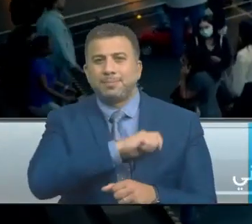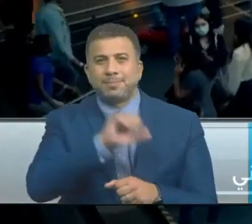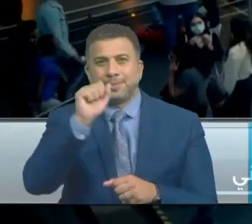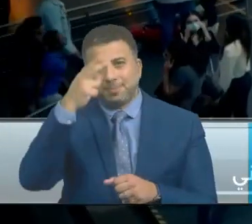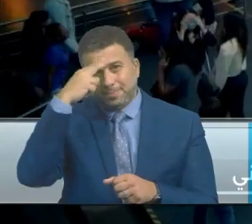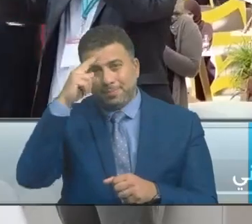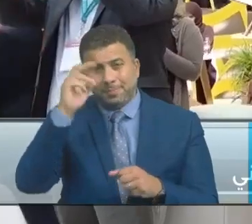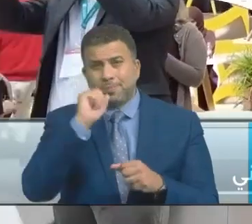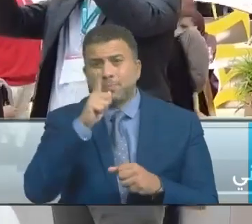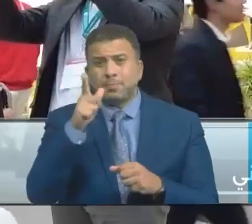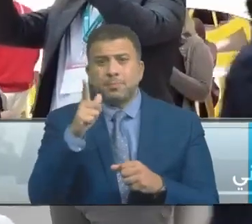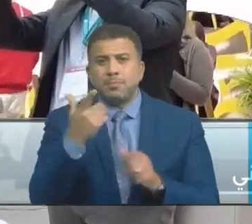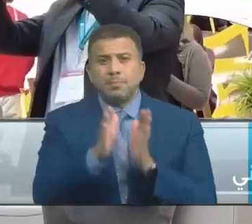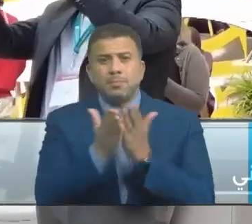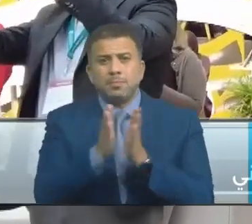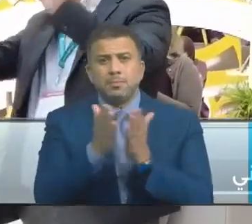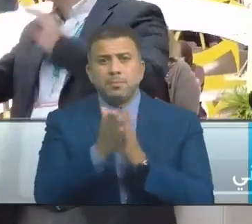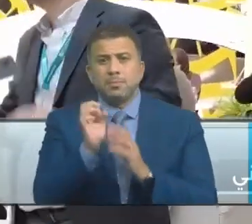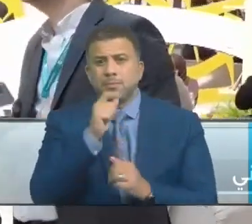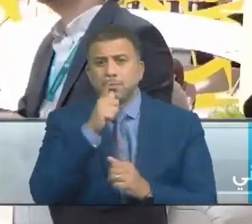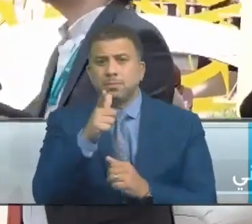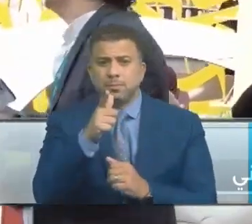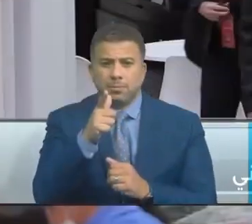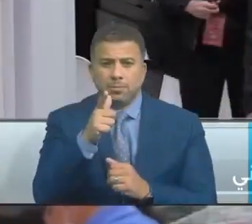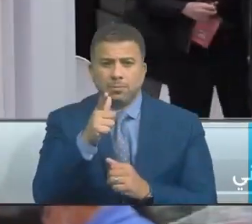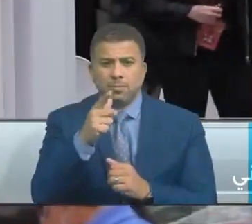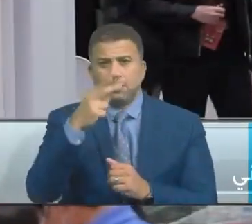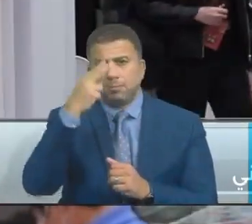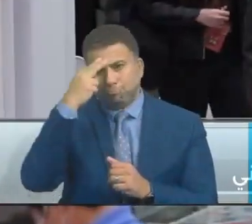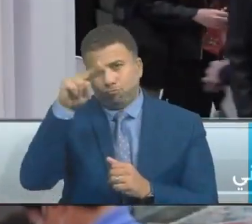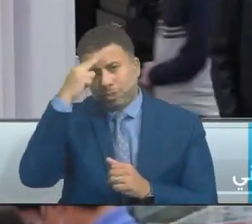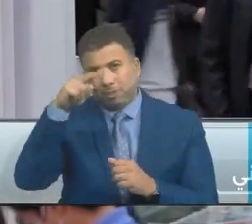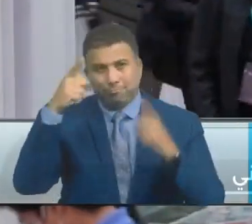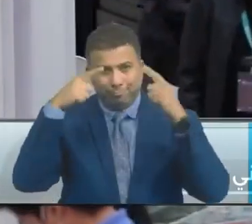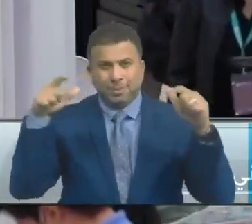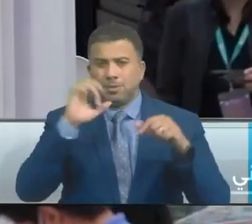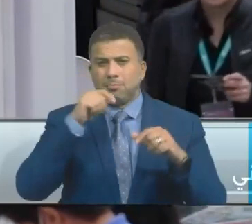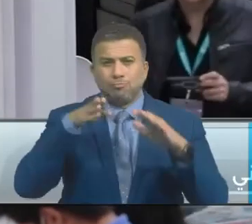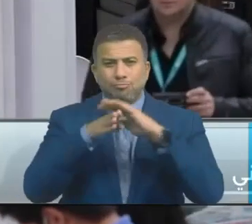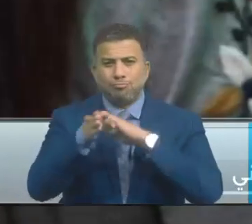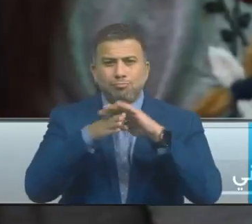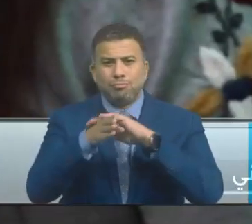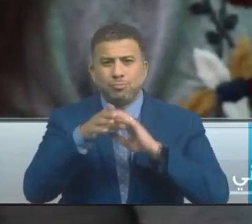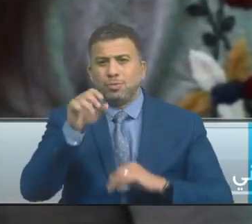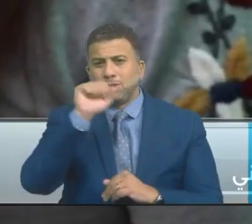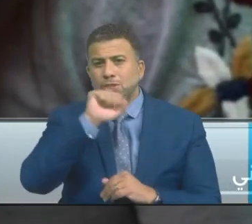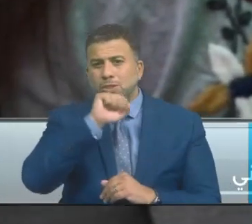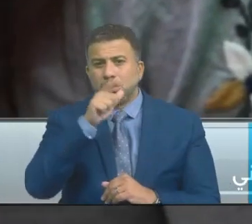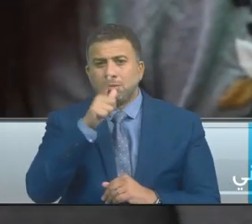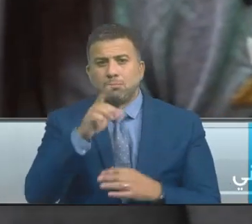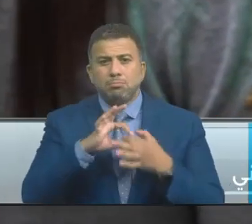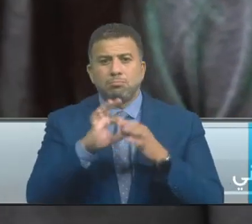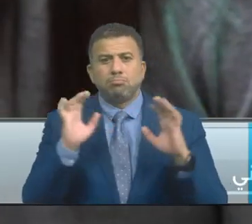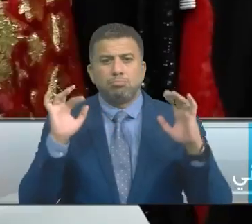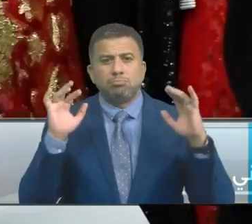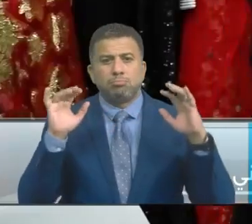للكتاب، بل لربما هو الأكثر ألقا في القارة اللاتينية، فهنا وداخل جناح الإمارة يتواصل